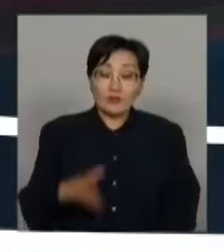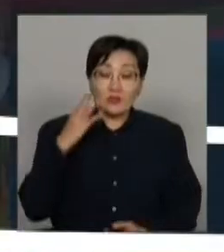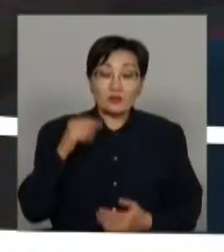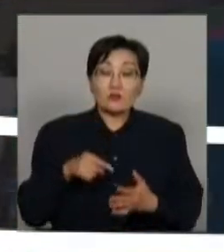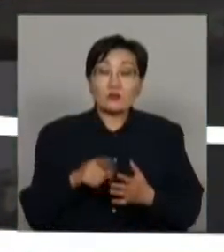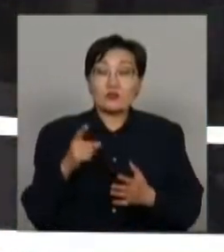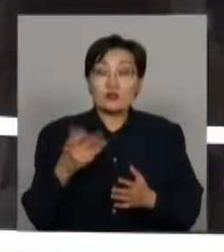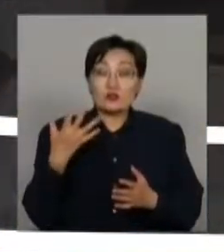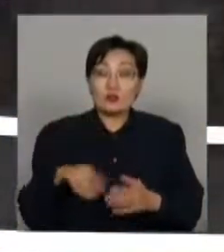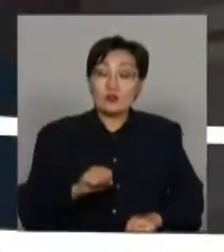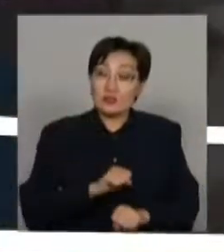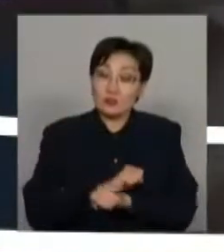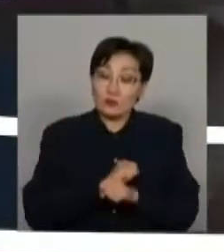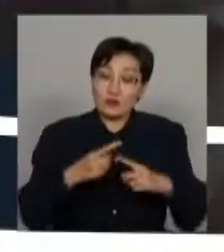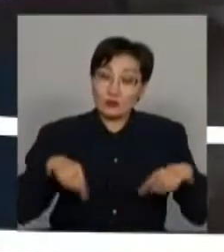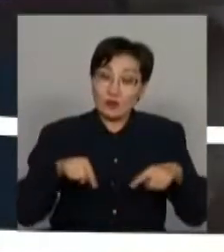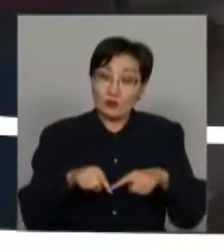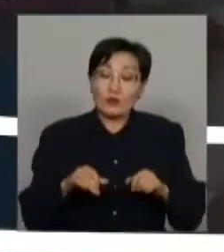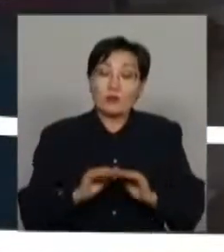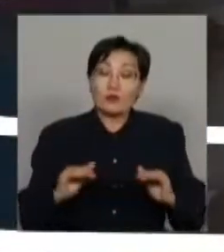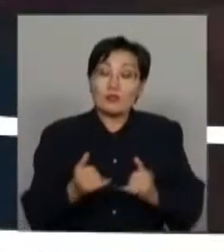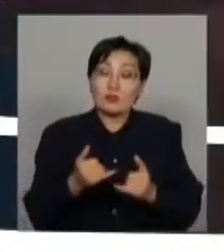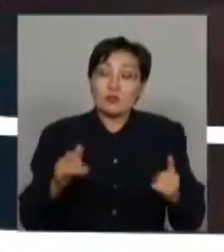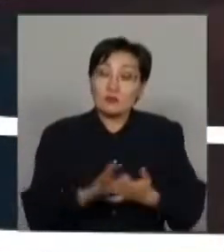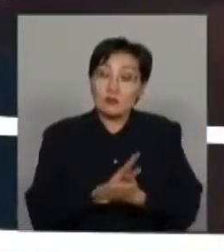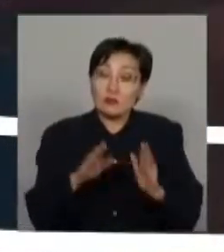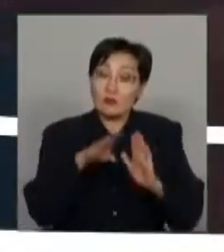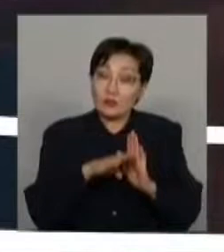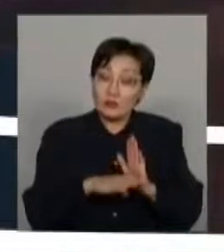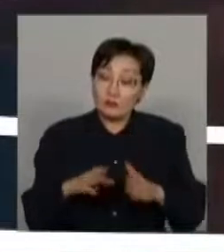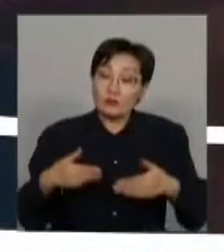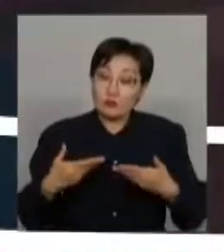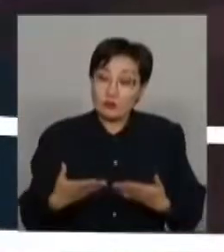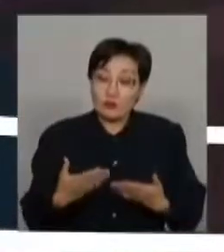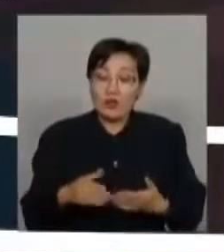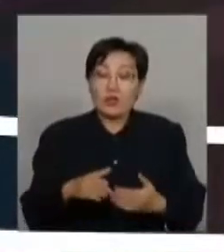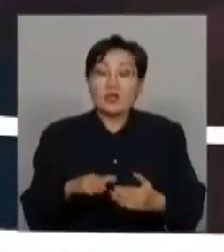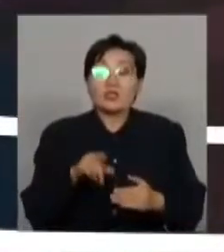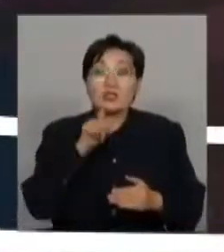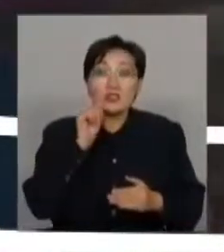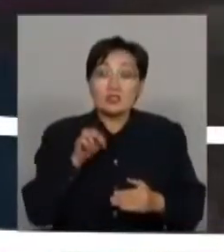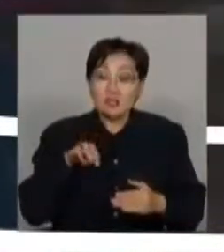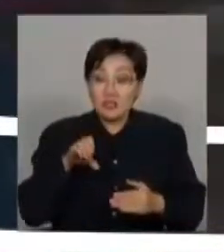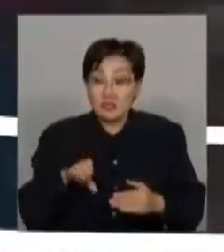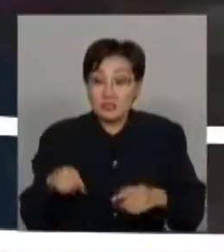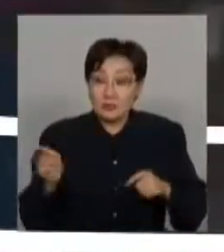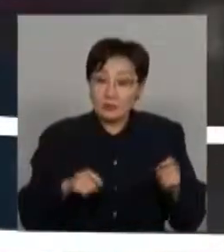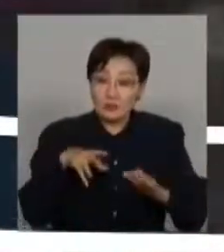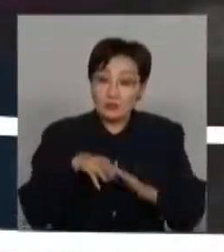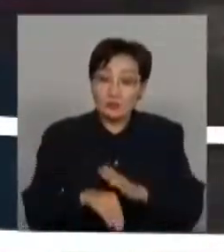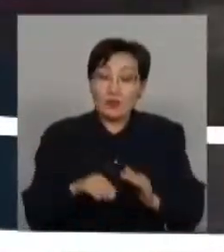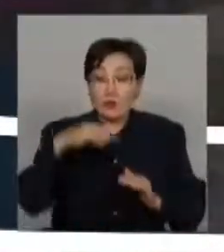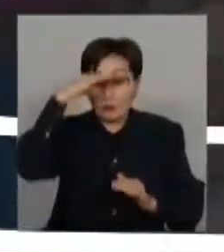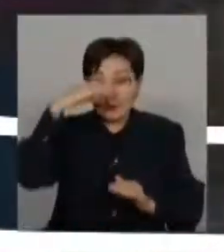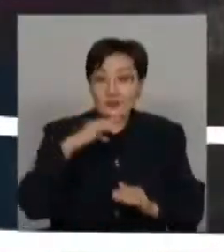Алматыда 150 демалыс орталығы балаларға арналған тегін бағдарламаларын ұсынды. Жасфест, жастар фестиваль аясында